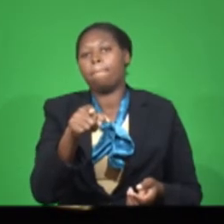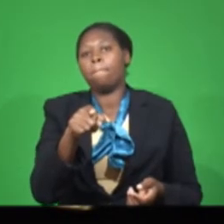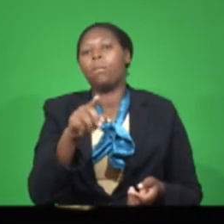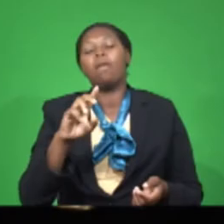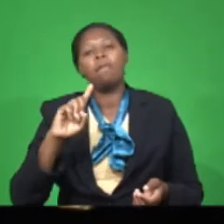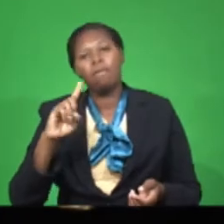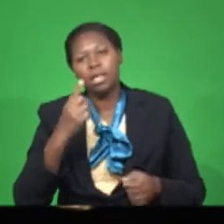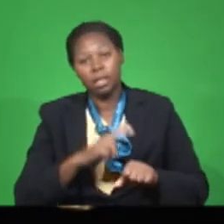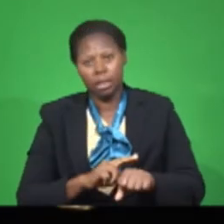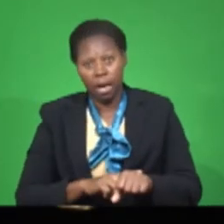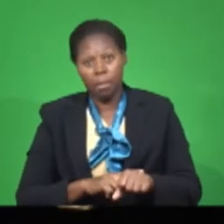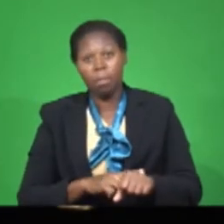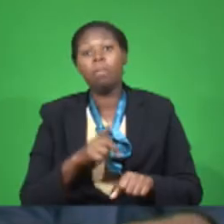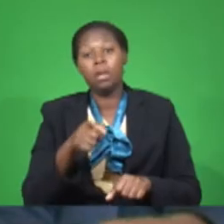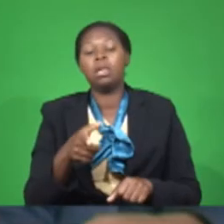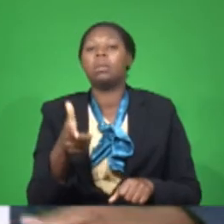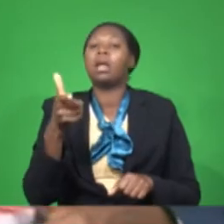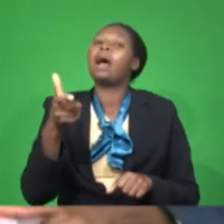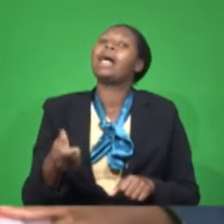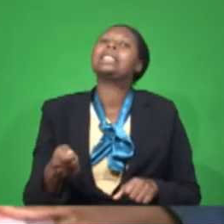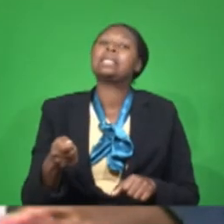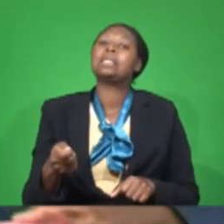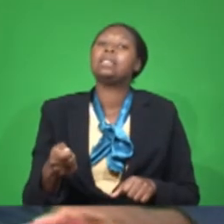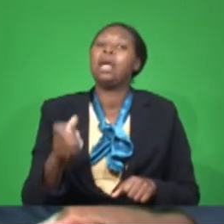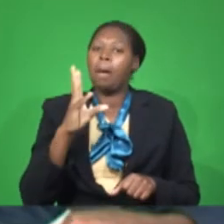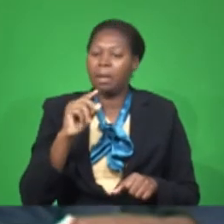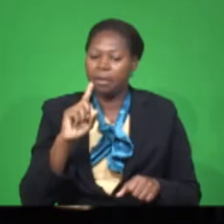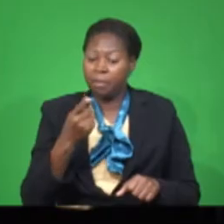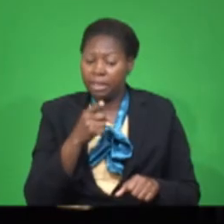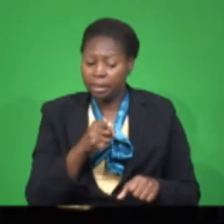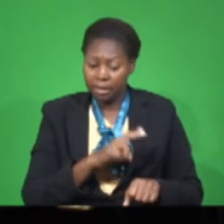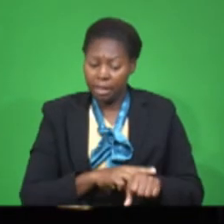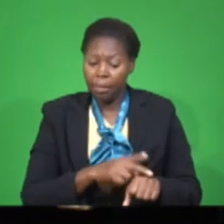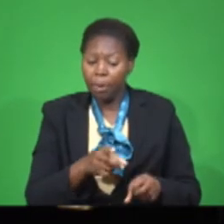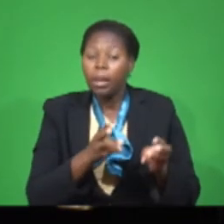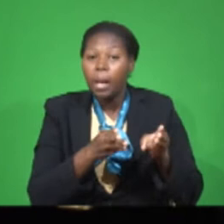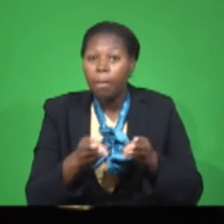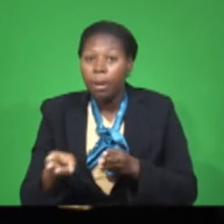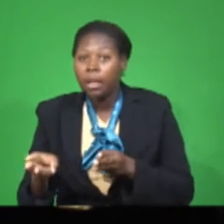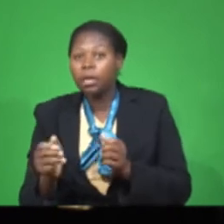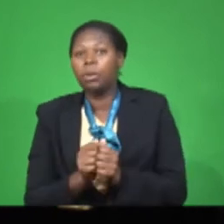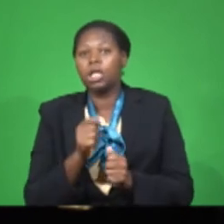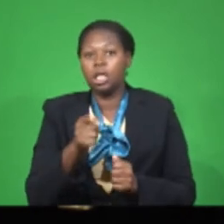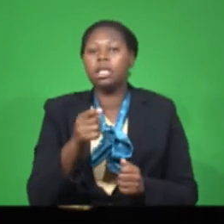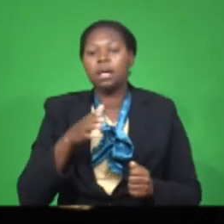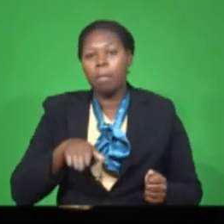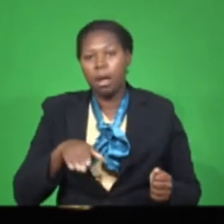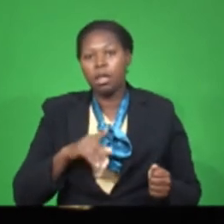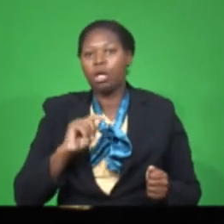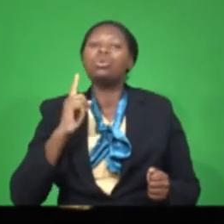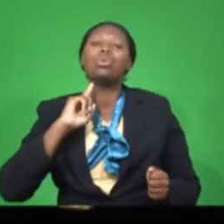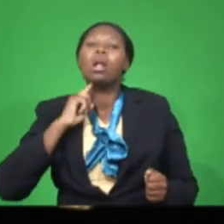Anga aronga na mai vake kuti vakuruke baba. Vasiye vamublesa. Atore zvikomboriro zvedanga. Anofunzwa